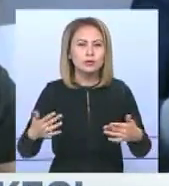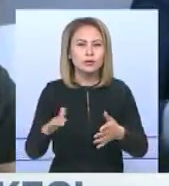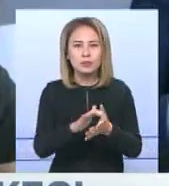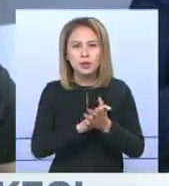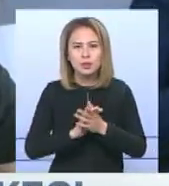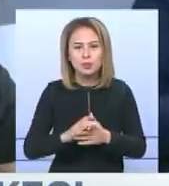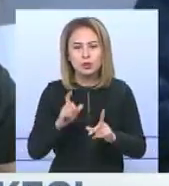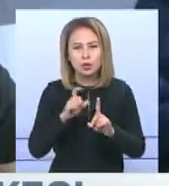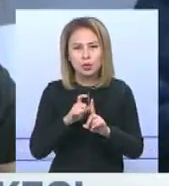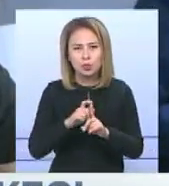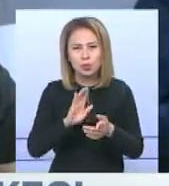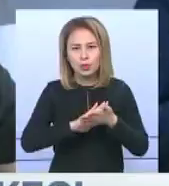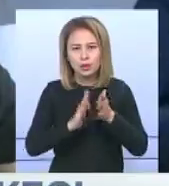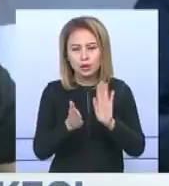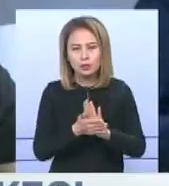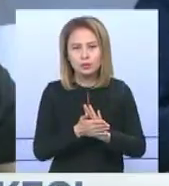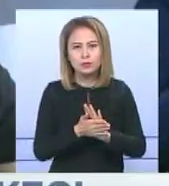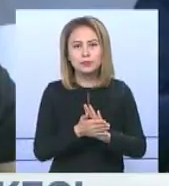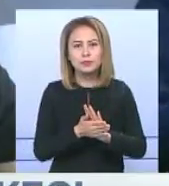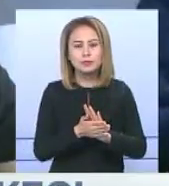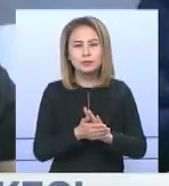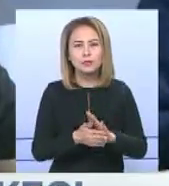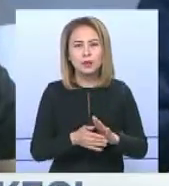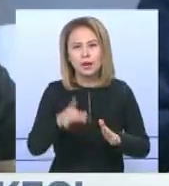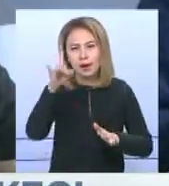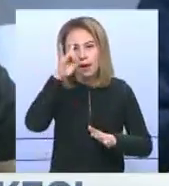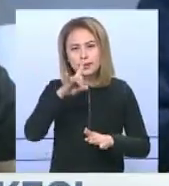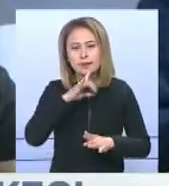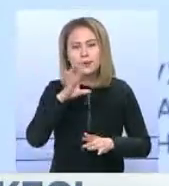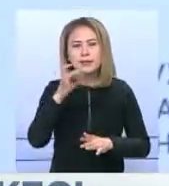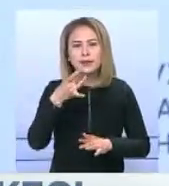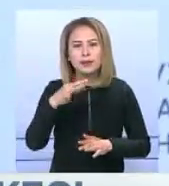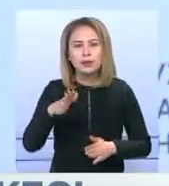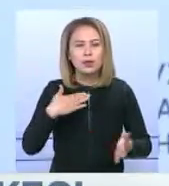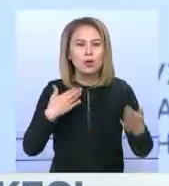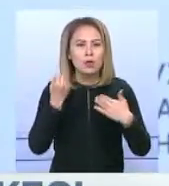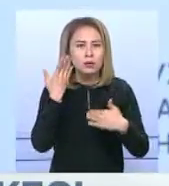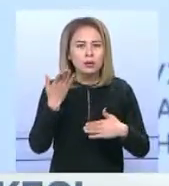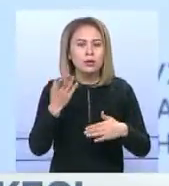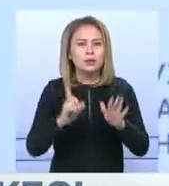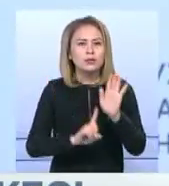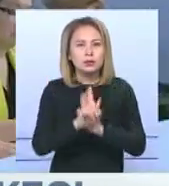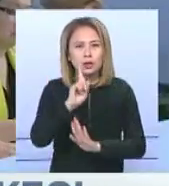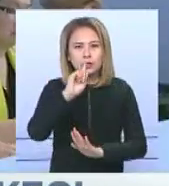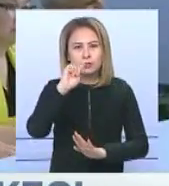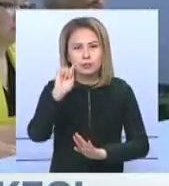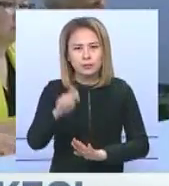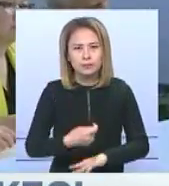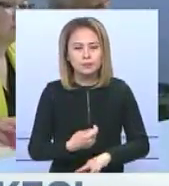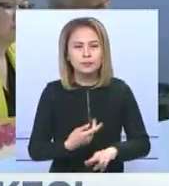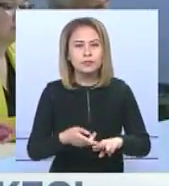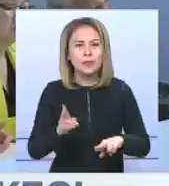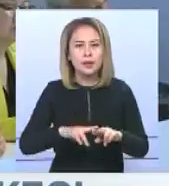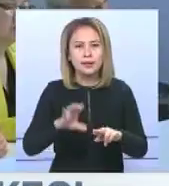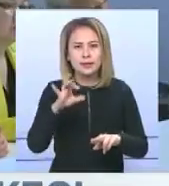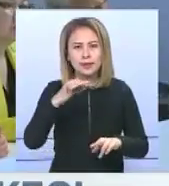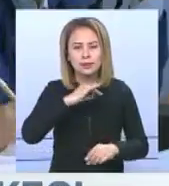түрде шешуге мүдделі екенін көріп отырмыз. Қазақстан-Сирия қақтығысы басталған уақыттан бері